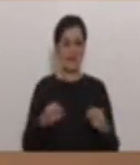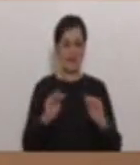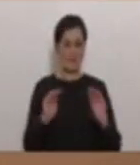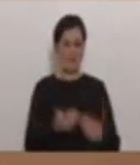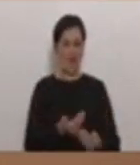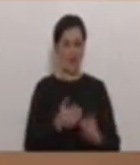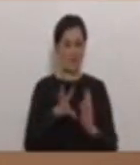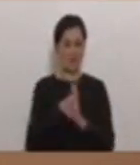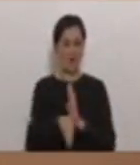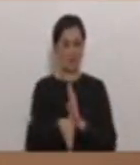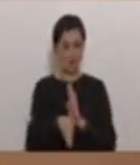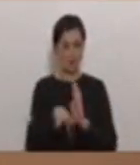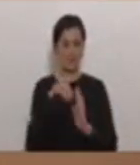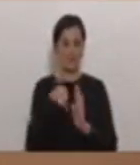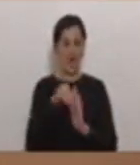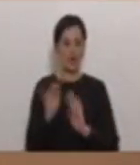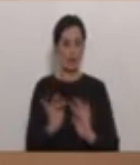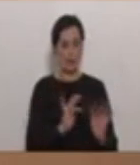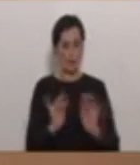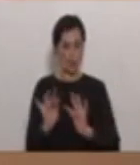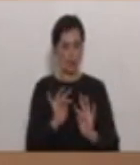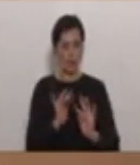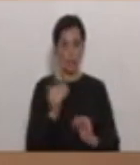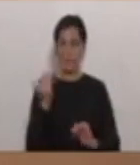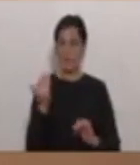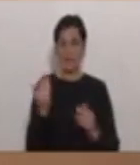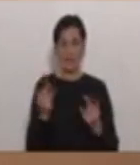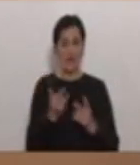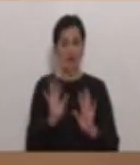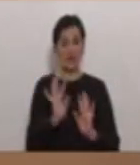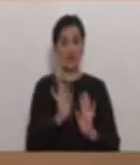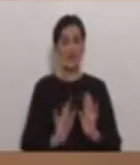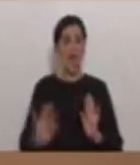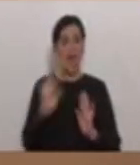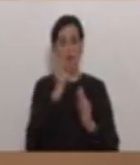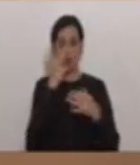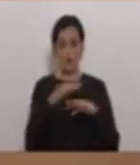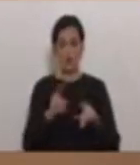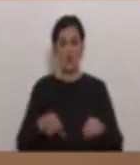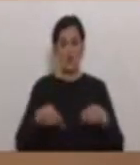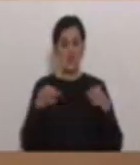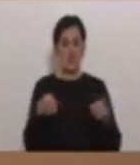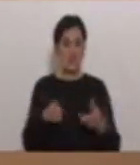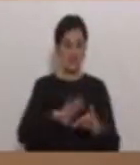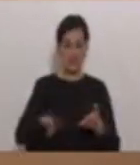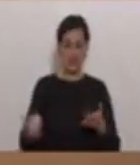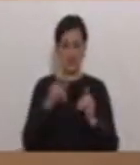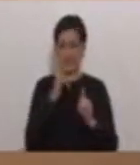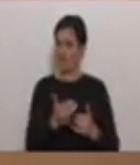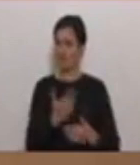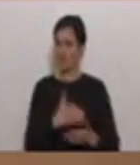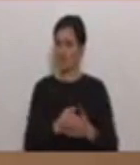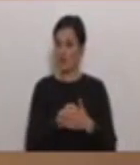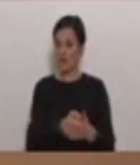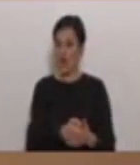chartulobas, sa arceunul proces și. Tkoi narcii debat Europa și integrația, radgan criminalebis gareșe, peranere ședex, urmiazat,